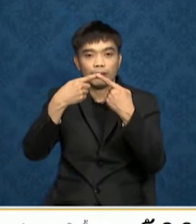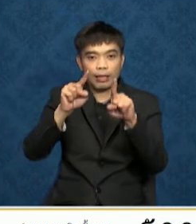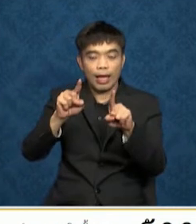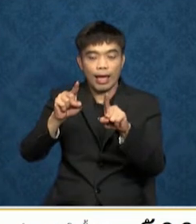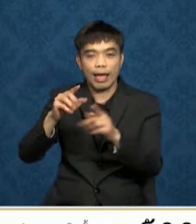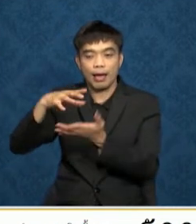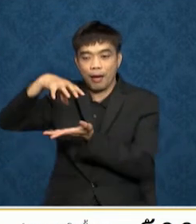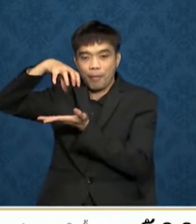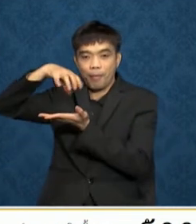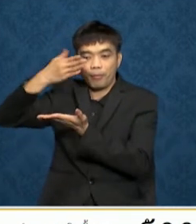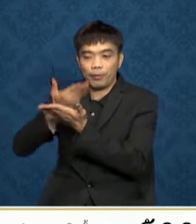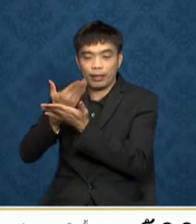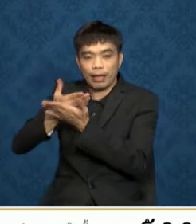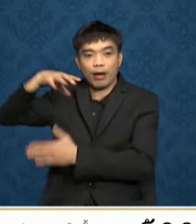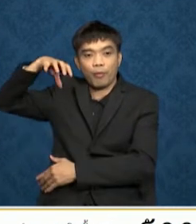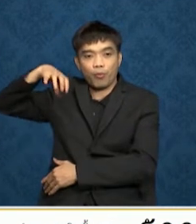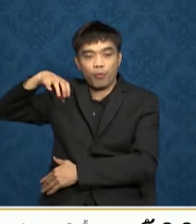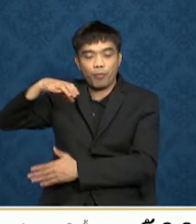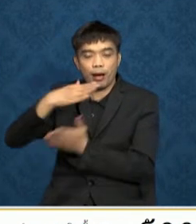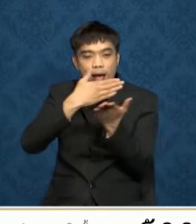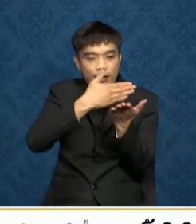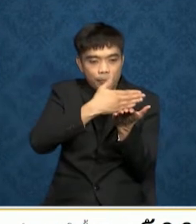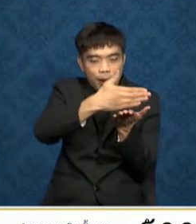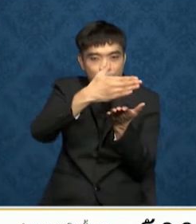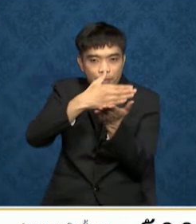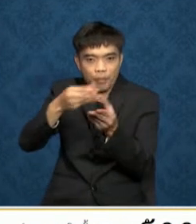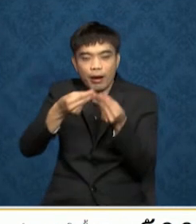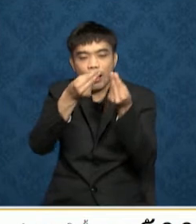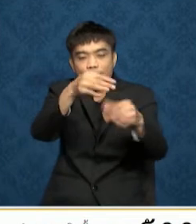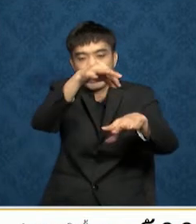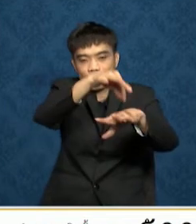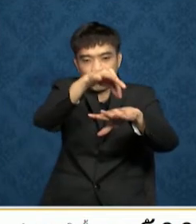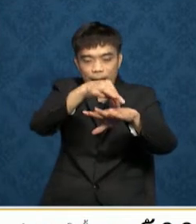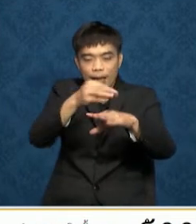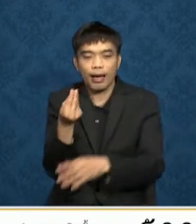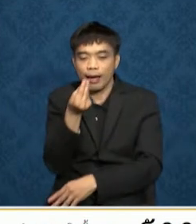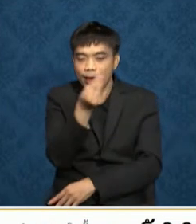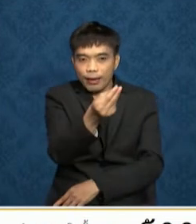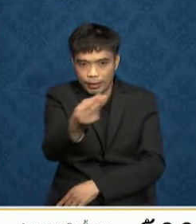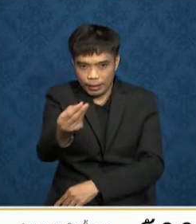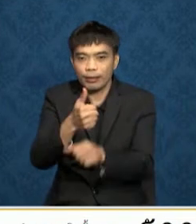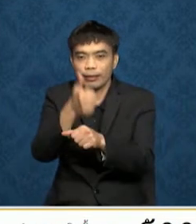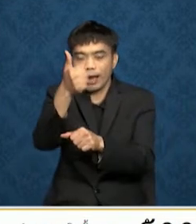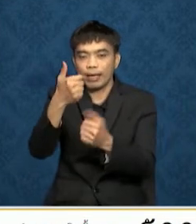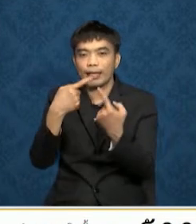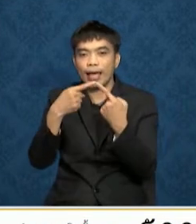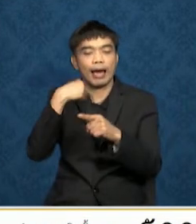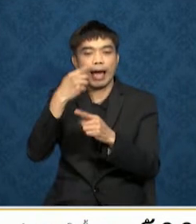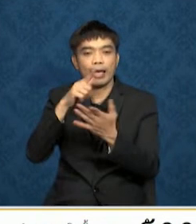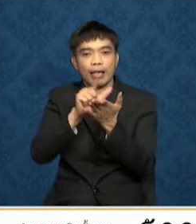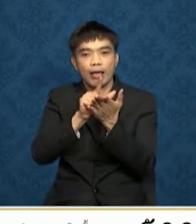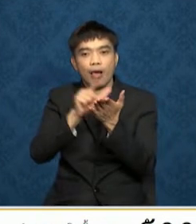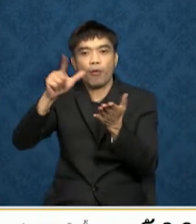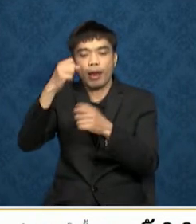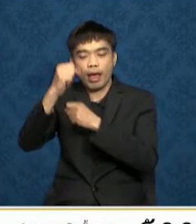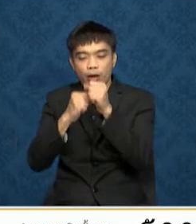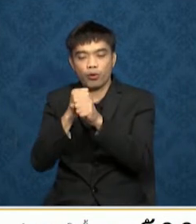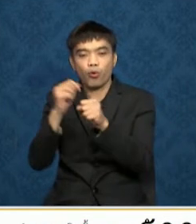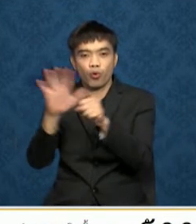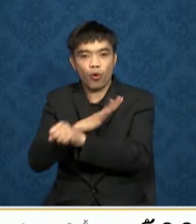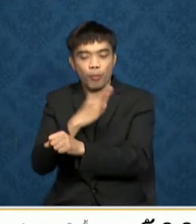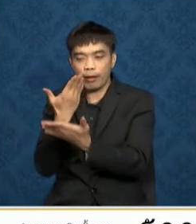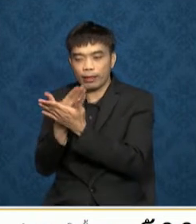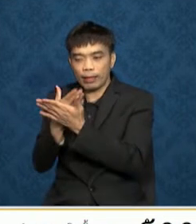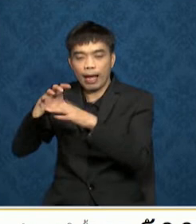จัดสรรให้เฉพาะที่มีตำแหน่งส่วนที่เกษียณราชการที่ยังหาคนครองตำแหน่งไม่ได้ไม่จัดสรรมาอีกครับแล้ว